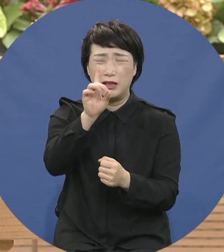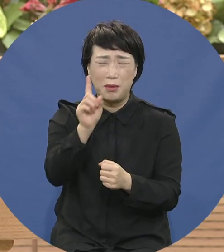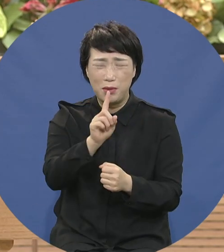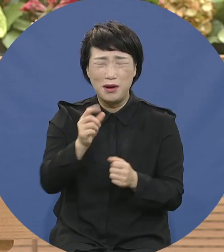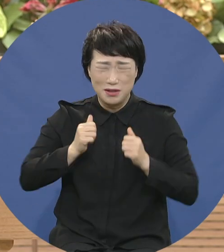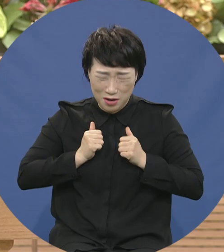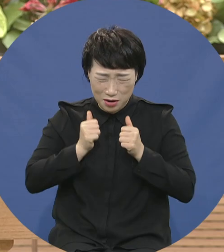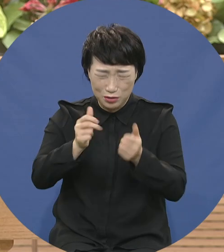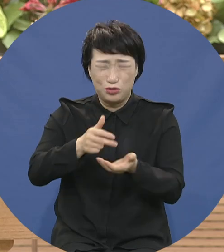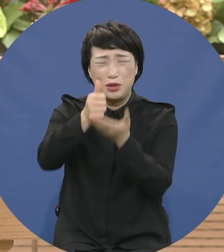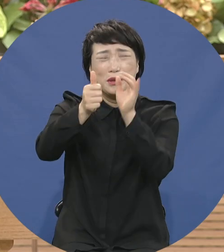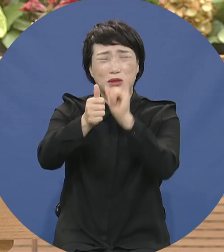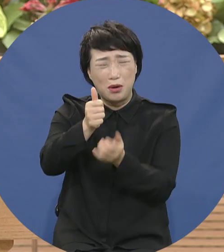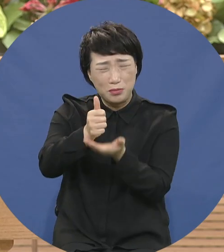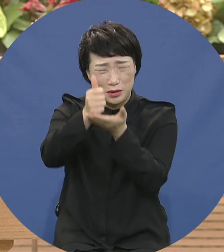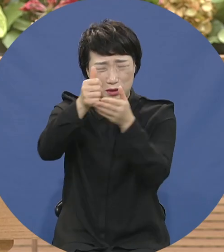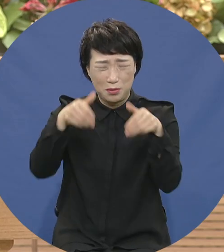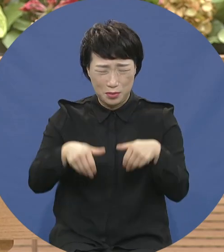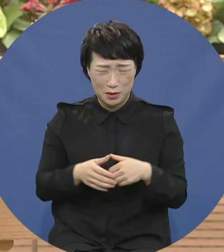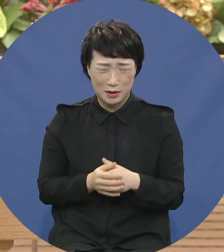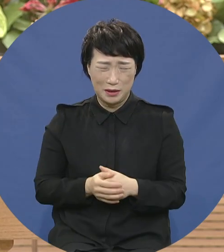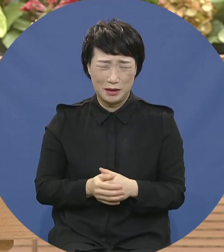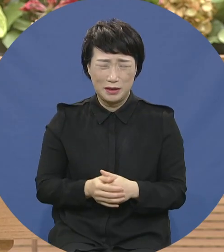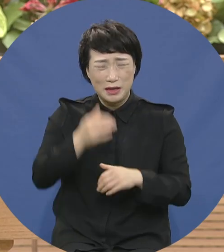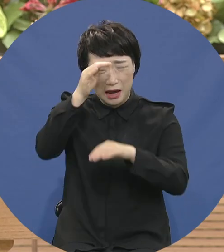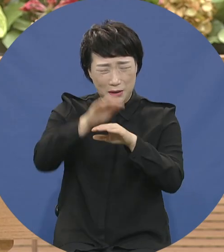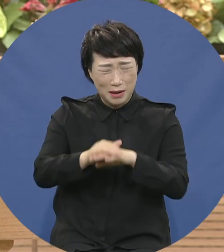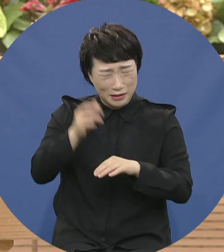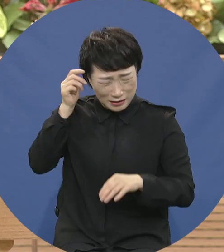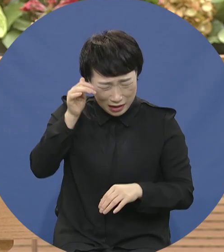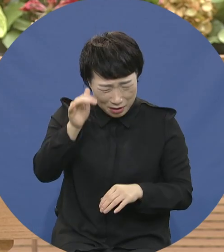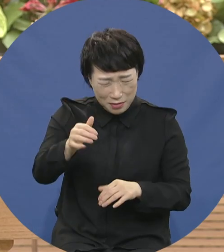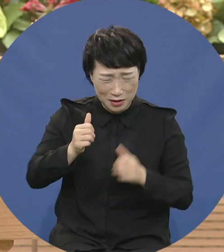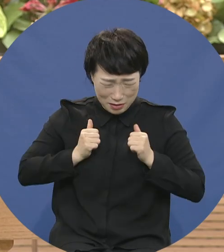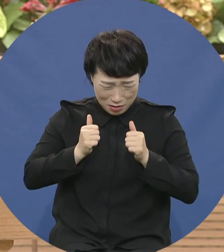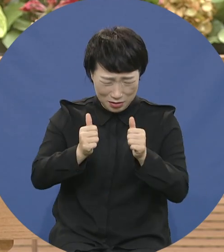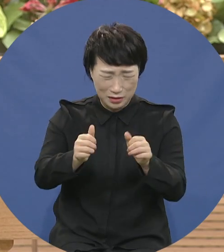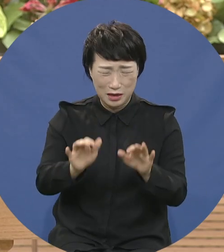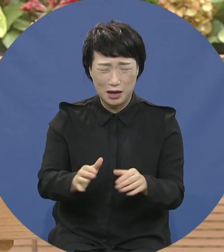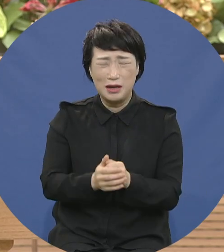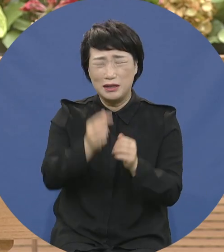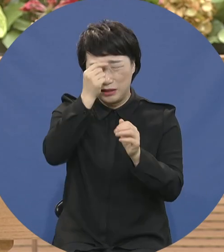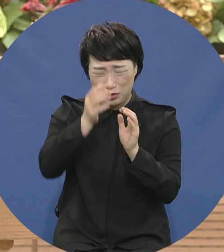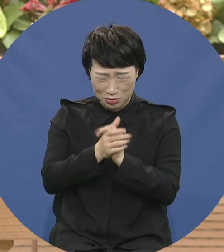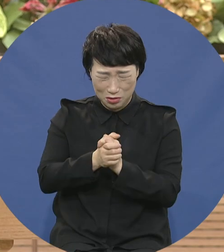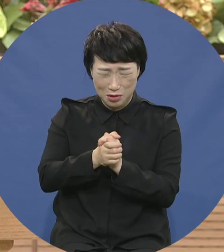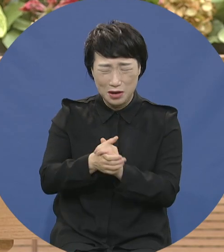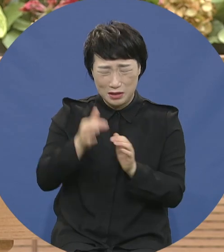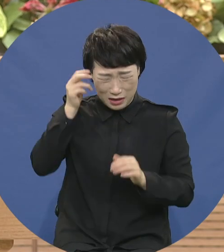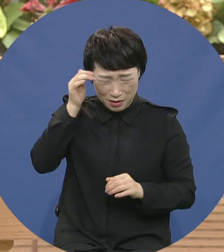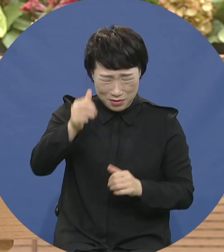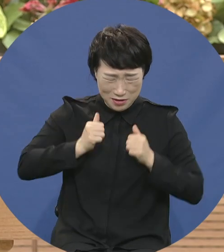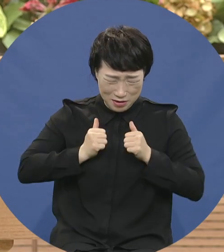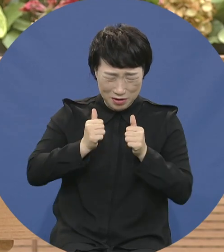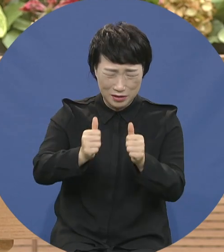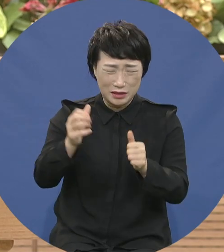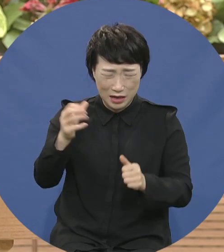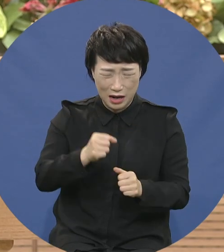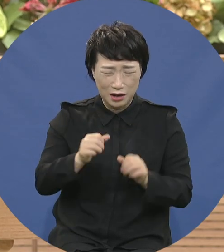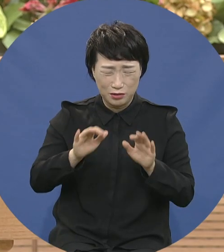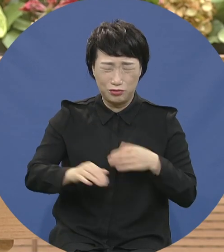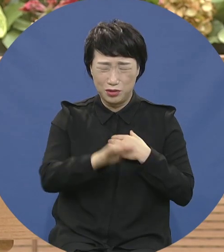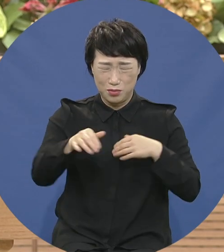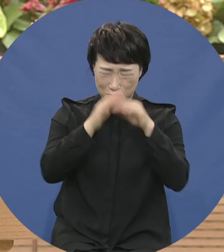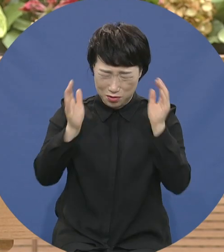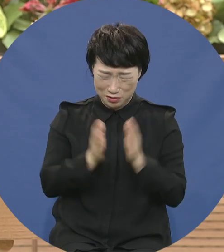열심을 품어 주를 섬기는 것입니다. 예배도 사모함의 열심으로, 기도도 사모함의 열심으로, 모두가